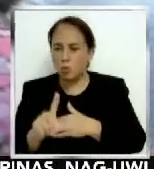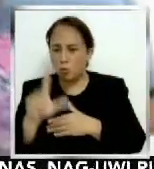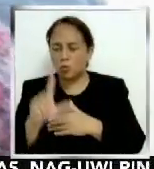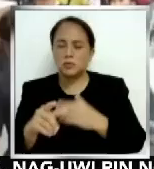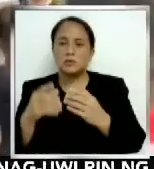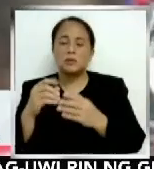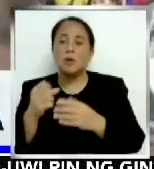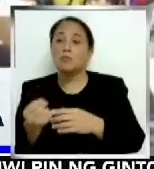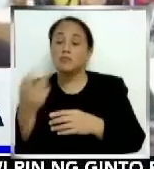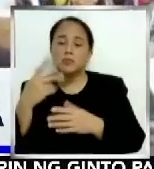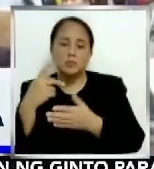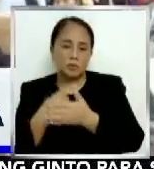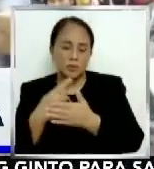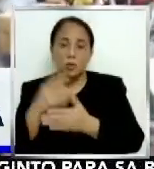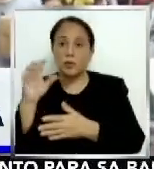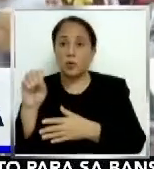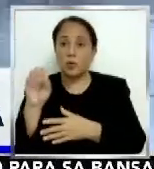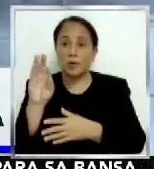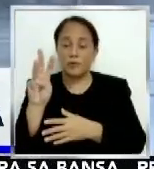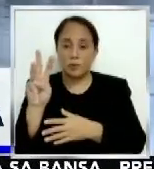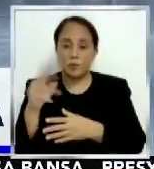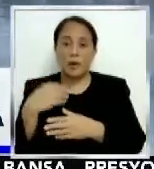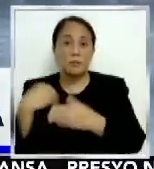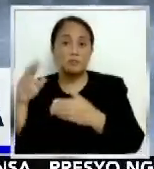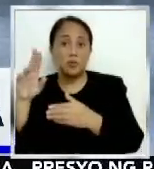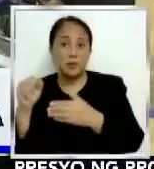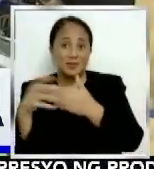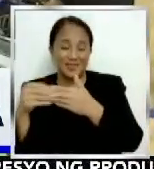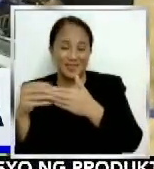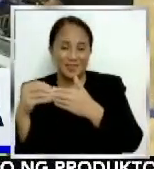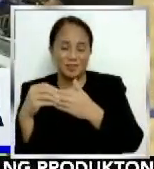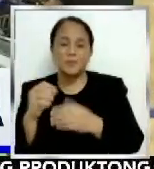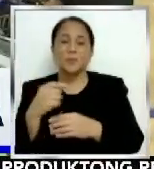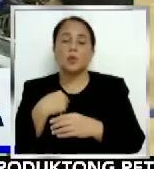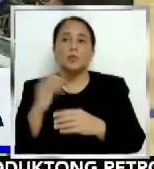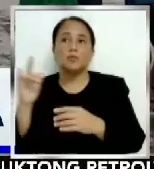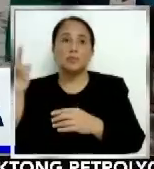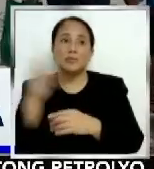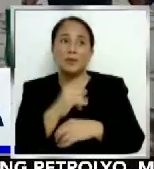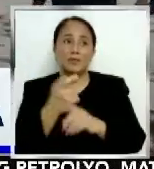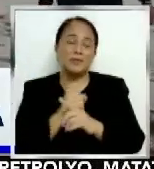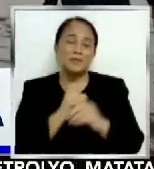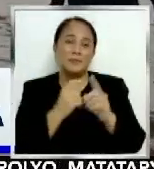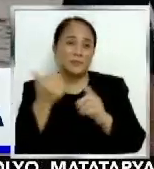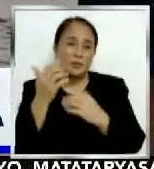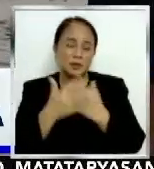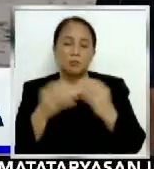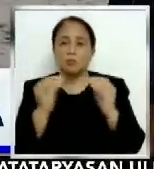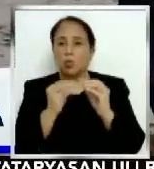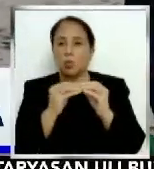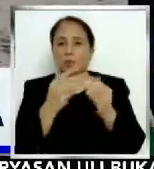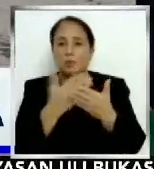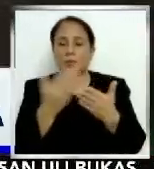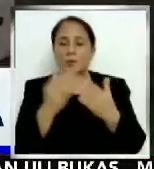kung OFW ka na kumikita ng US dollars o balikbayan sa Pilipinas, mas maraming mabibili ang bawat dolyar mo